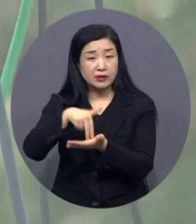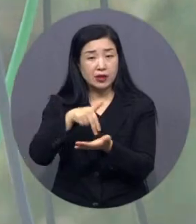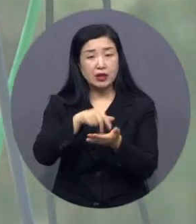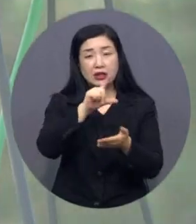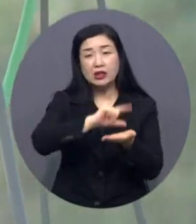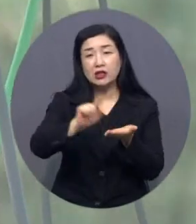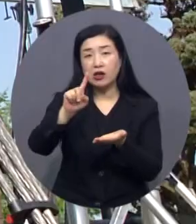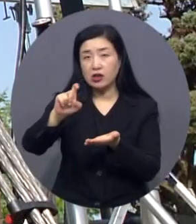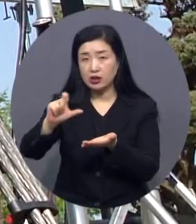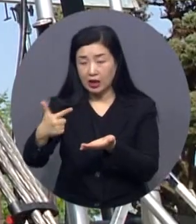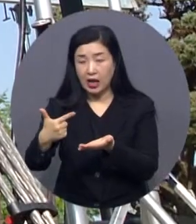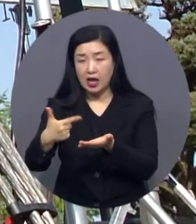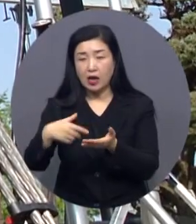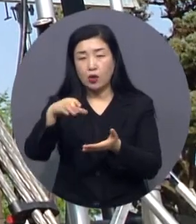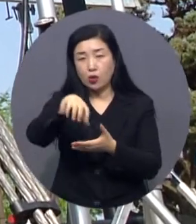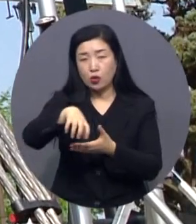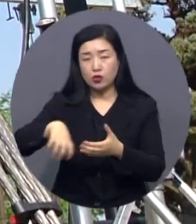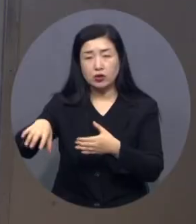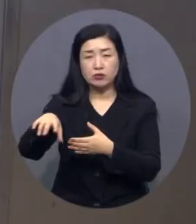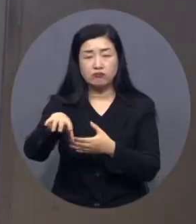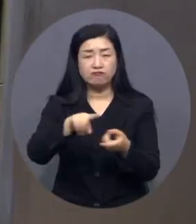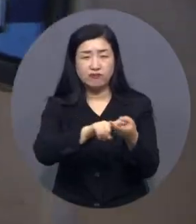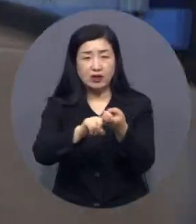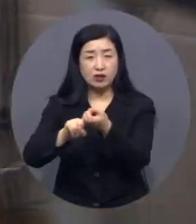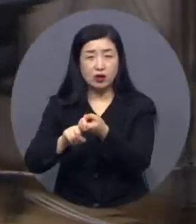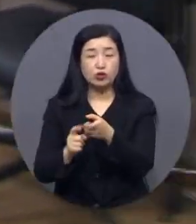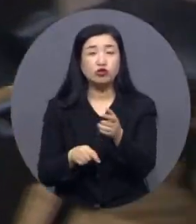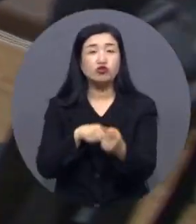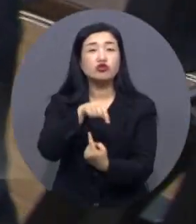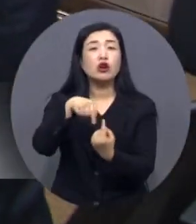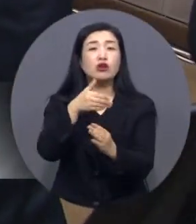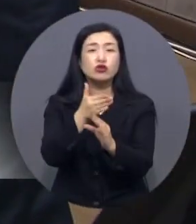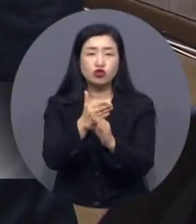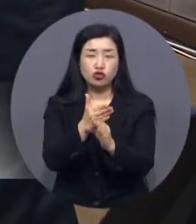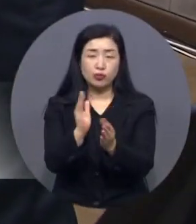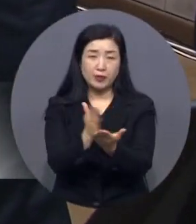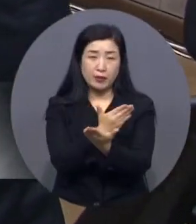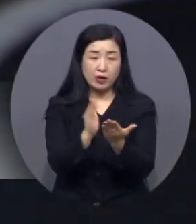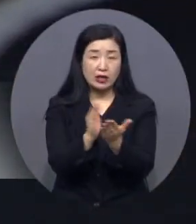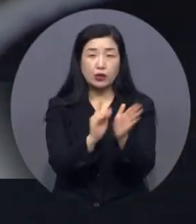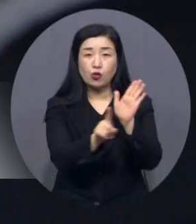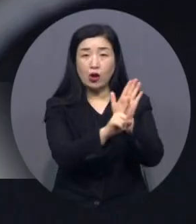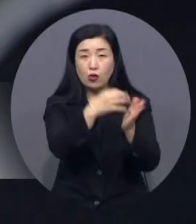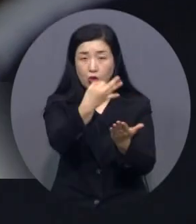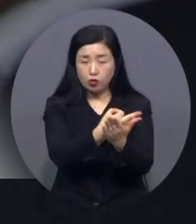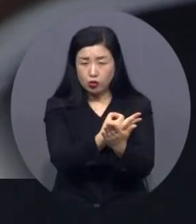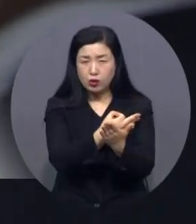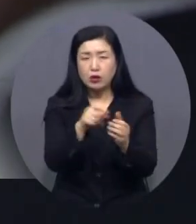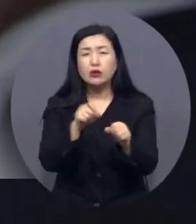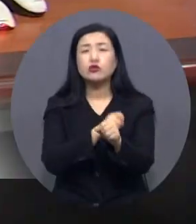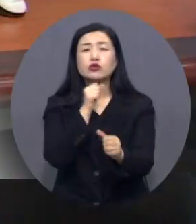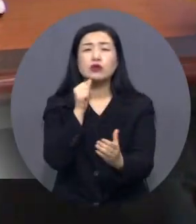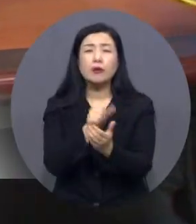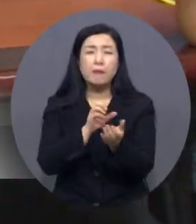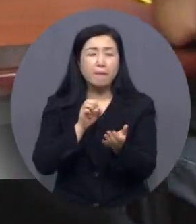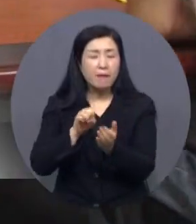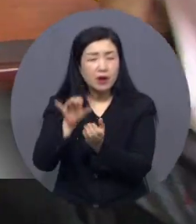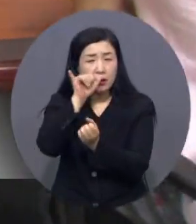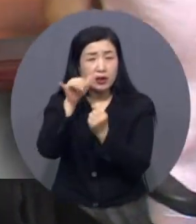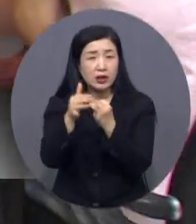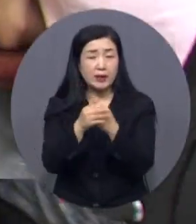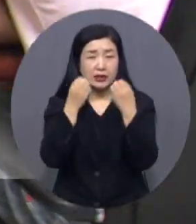지역사의 네트워크 체제로 운영되고 있습니다. 지역사에 배분하는 광고료도 이런 특수성을 반영해 새로운